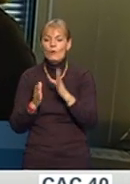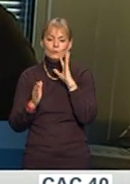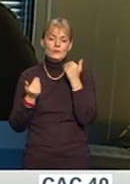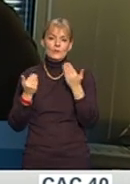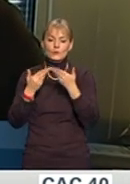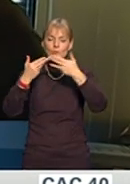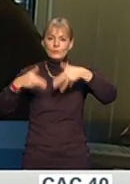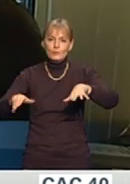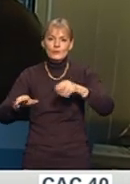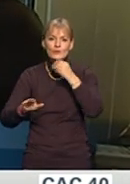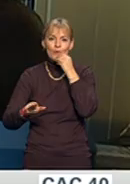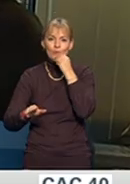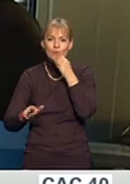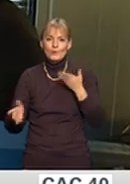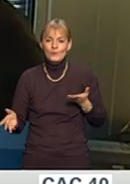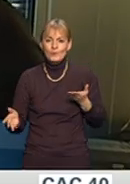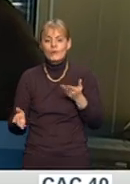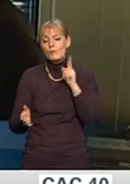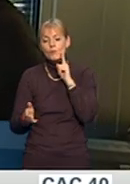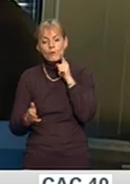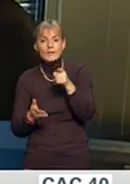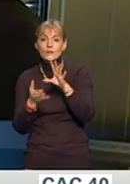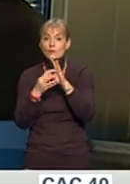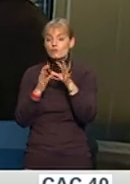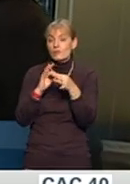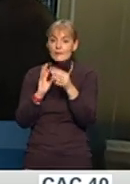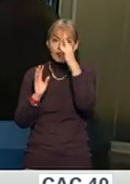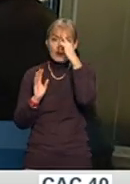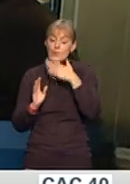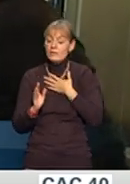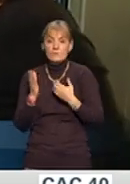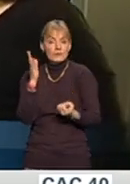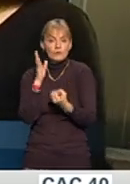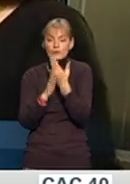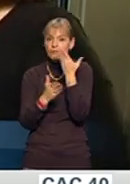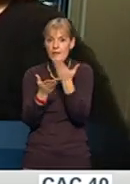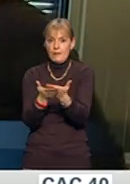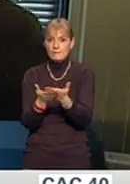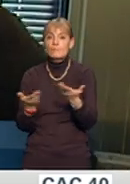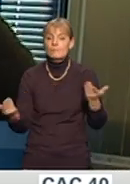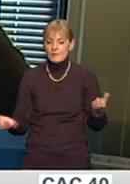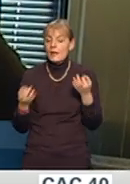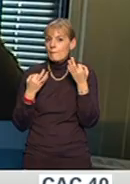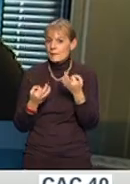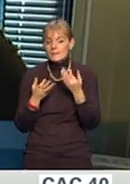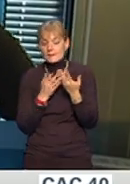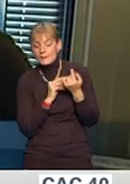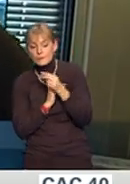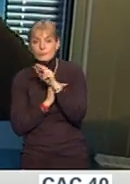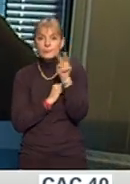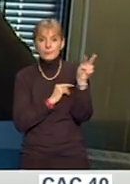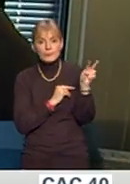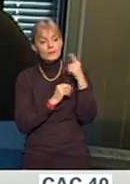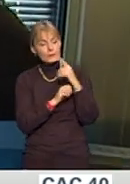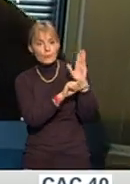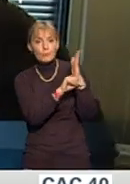consécration aujourd'hui avec le lancement de cette chaîne, qui est une chaîne qui, à mes yeux, est extrêmement innovante. Justement, pour en savoir plus, on se tourne vers vous, Alain Veil.